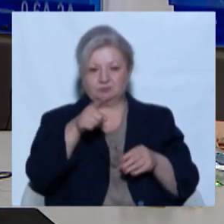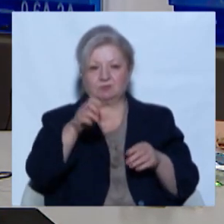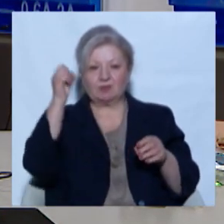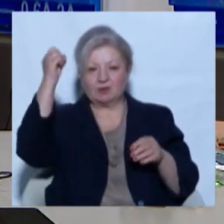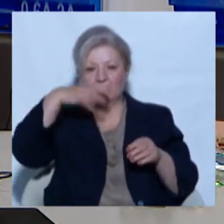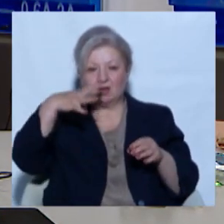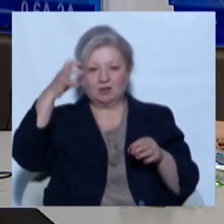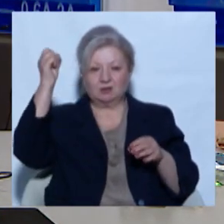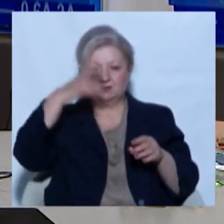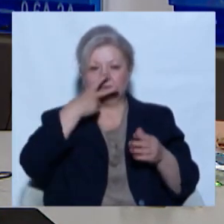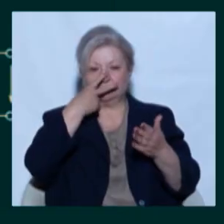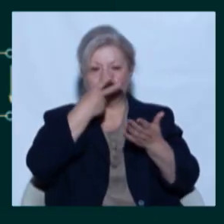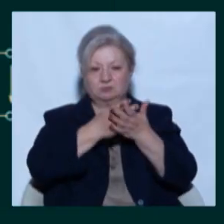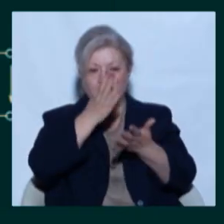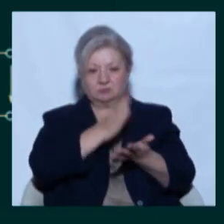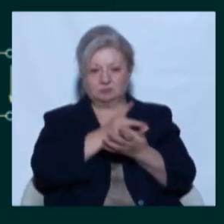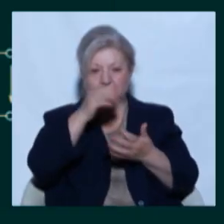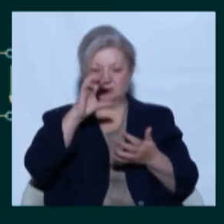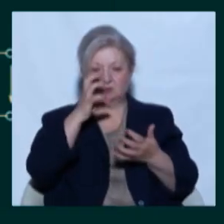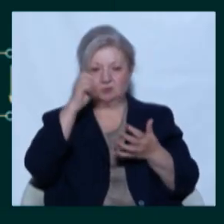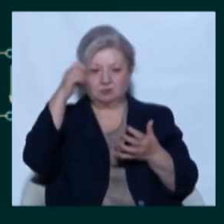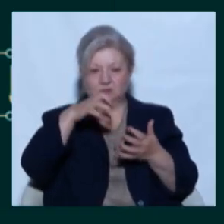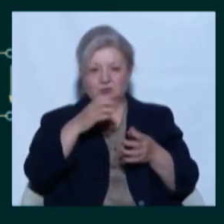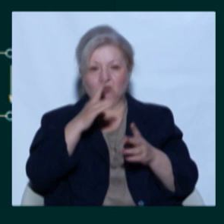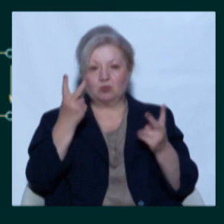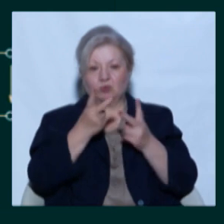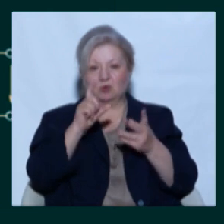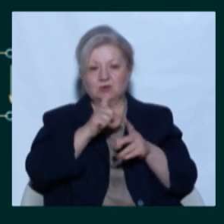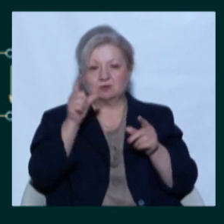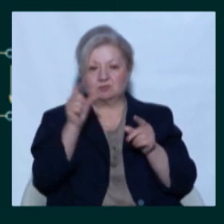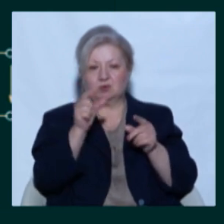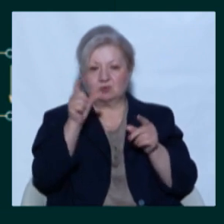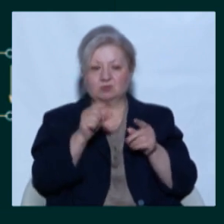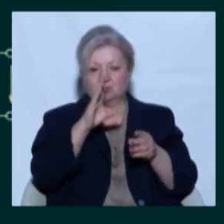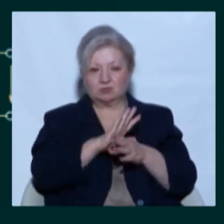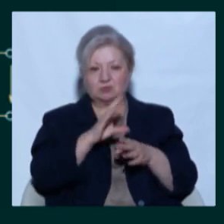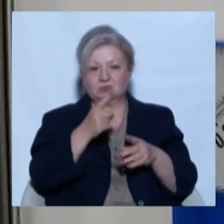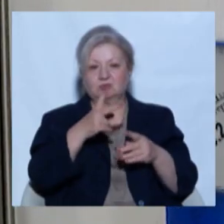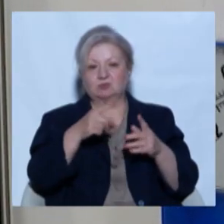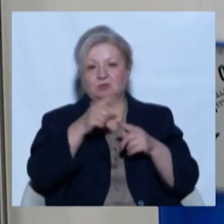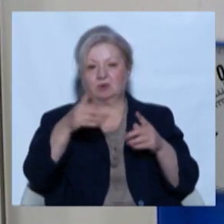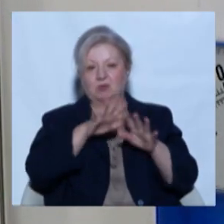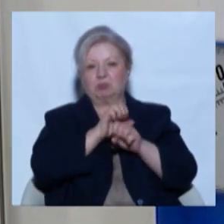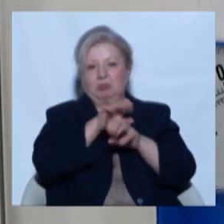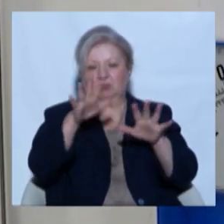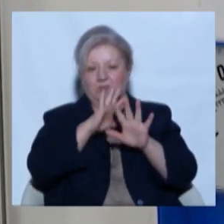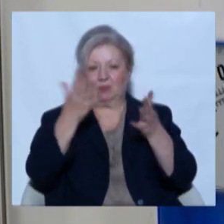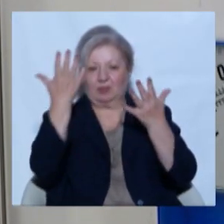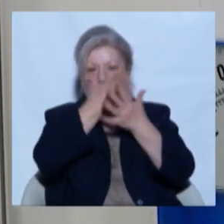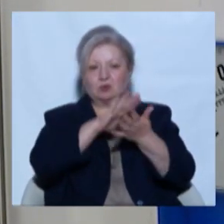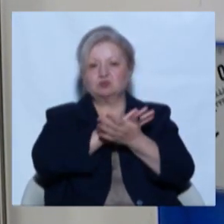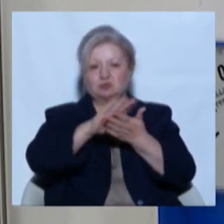ჩანს ანთების, ნათურის ანთების უნდა ყოფილიყო ძალიან მოკლე და მაშინ ეს გამოსახულება ესე